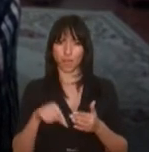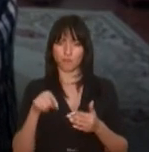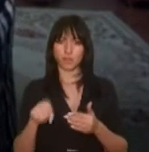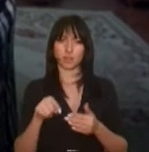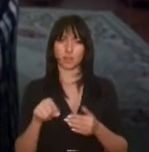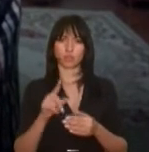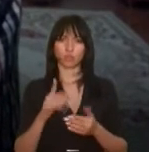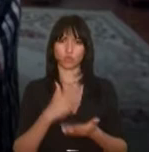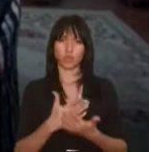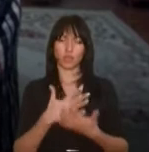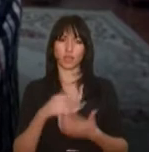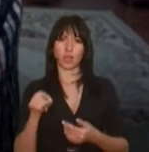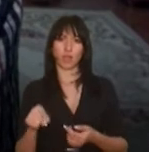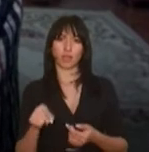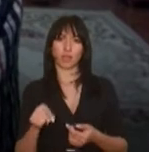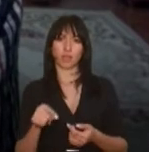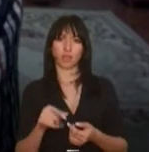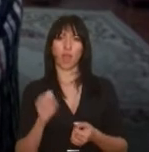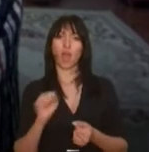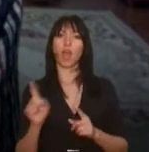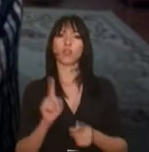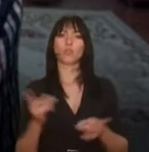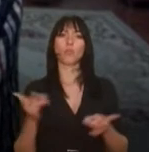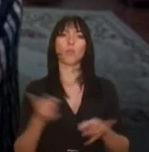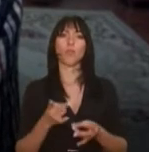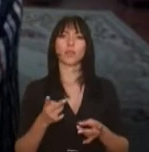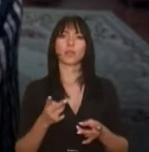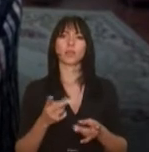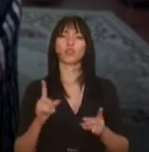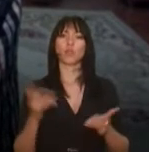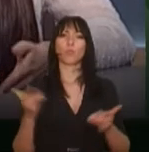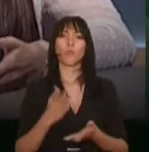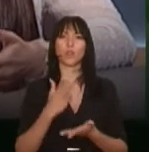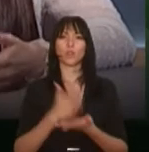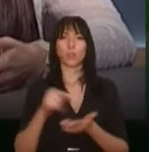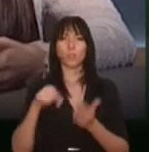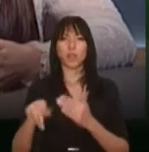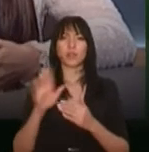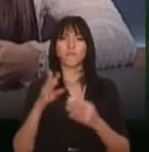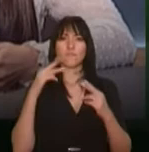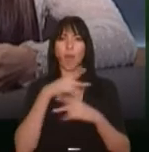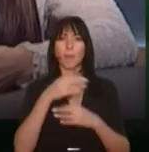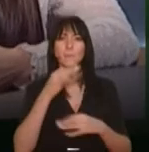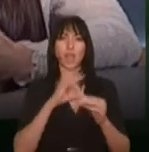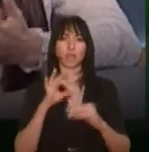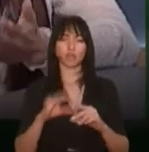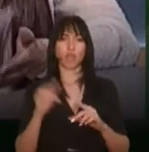продовжувати реанімацію. А що повинні містити, що повинна міститися в аптечках шкільних і, зокрема, вдома батьків,